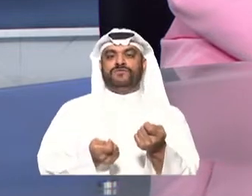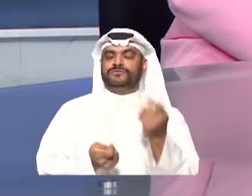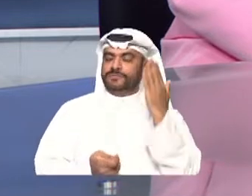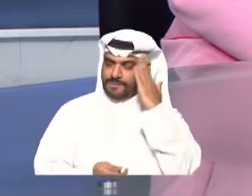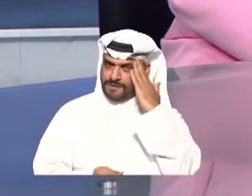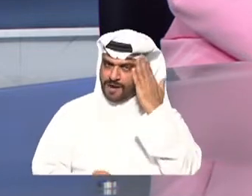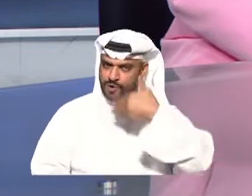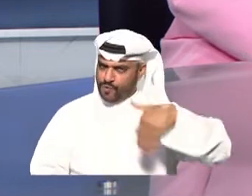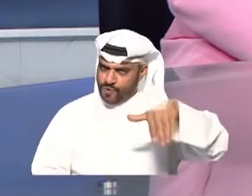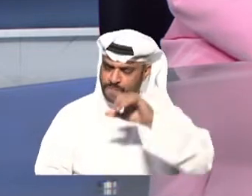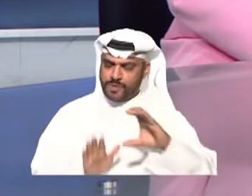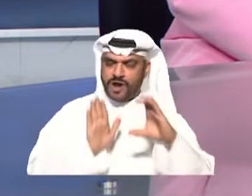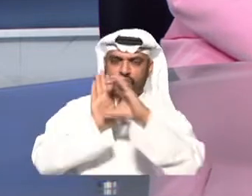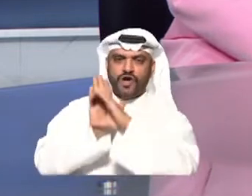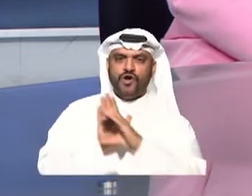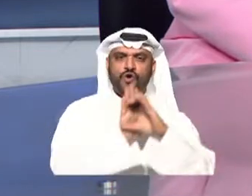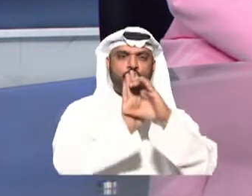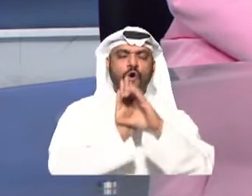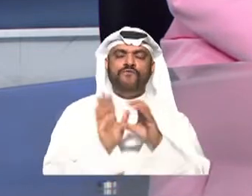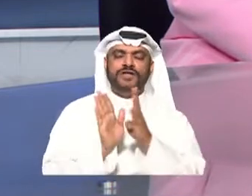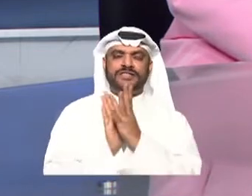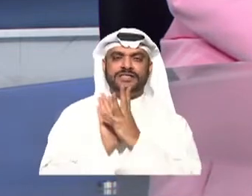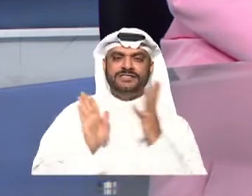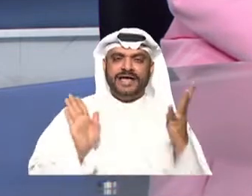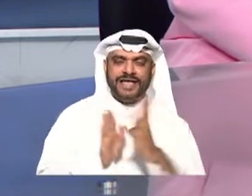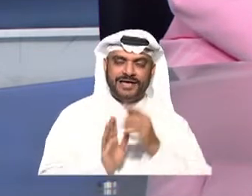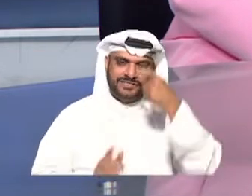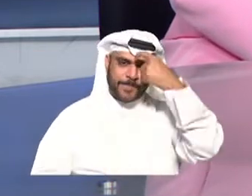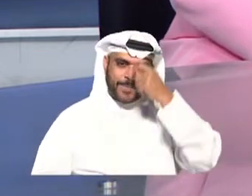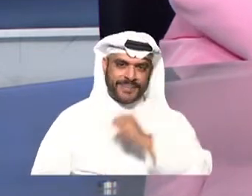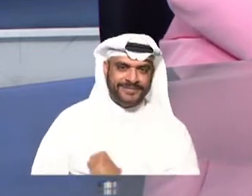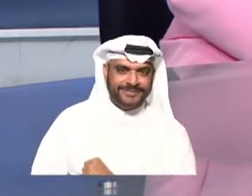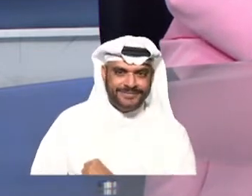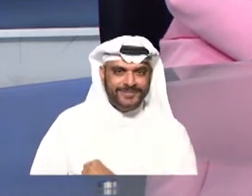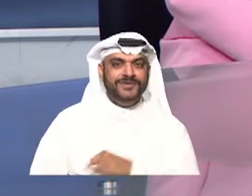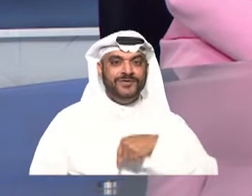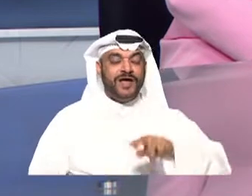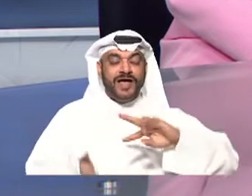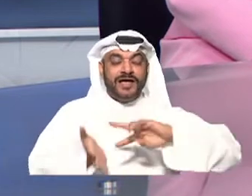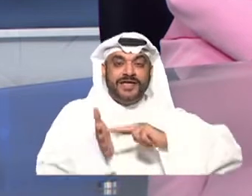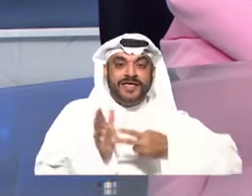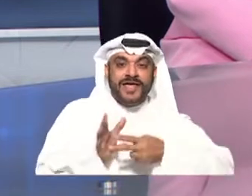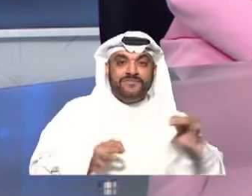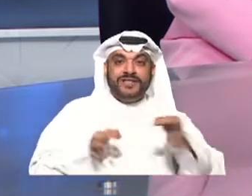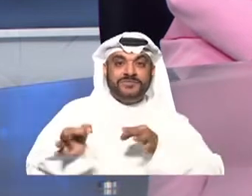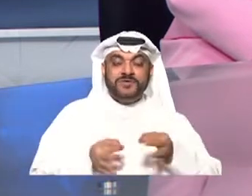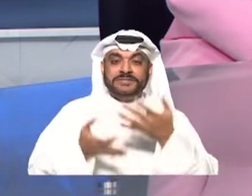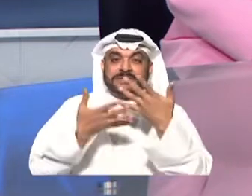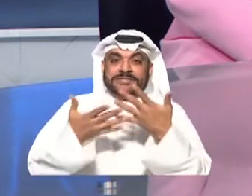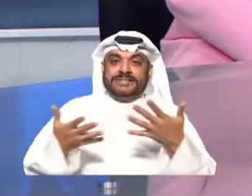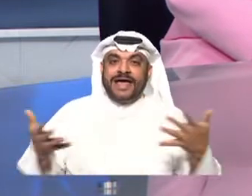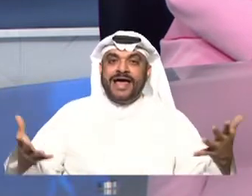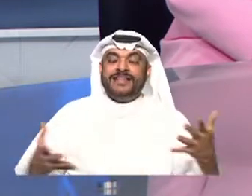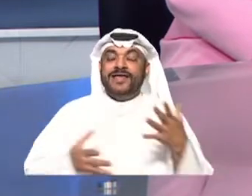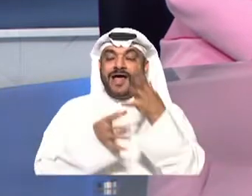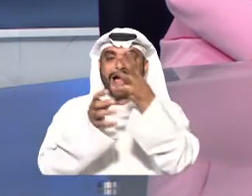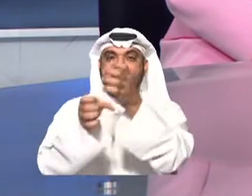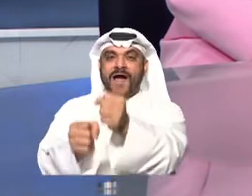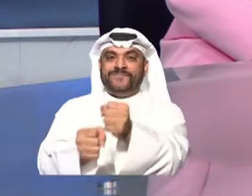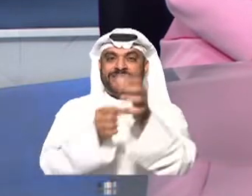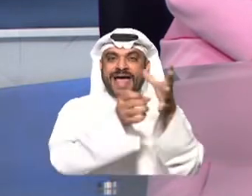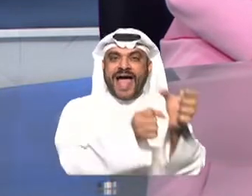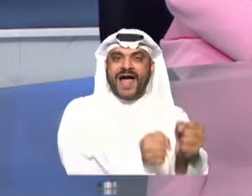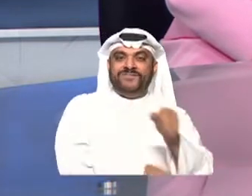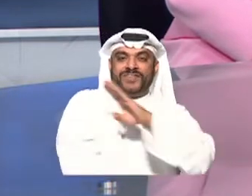أزمة كوفيد-19. خطة العودة شملت عدة جوانب، منها توفير سلاسة وسلامة دخول الموظفين